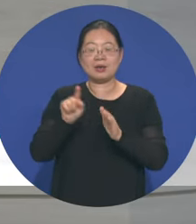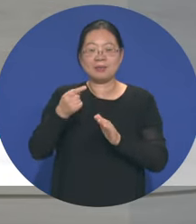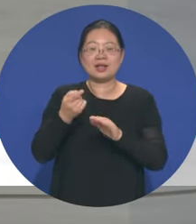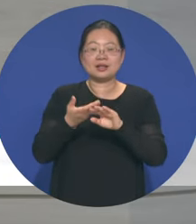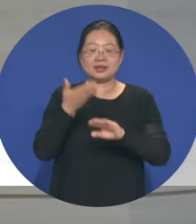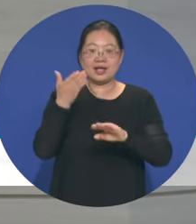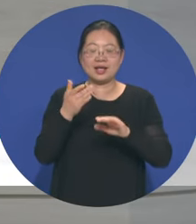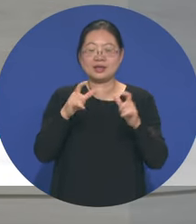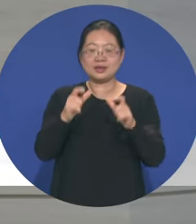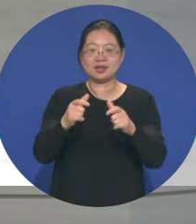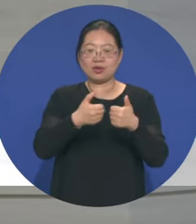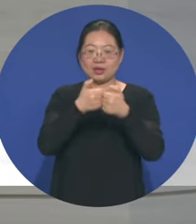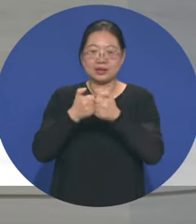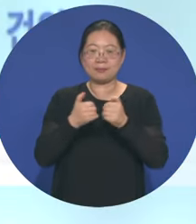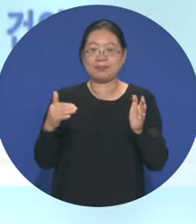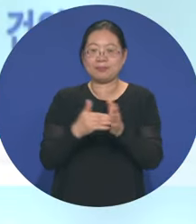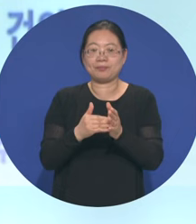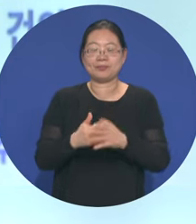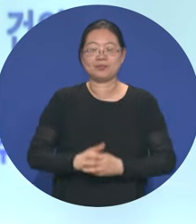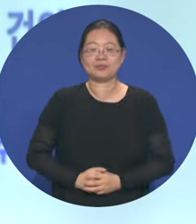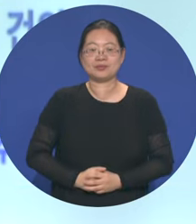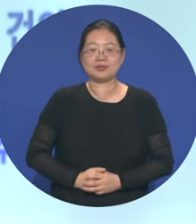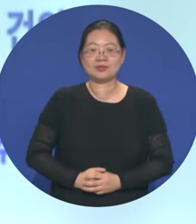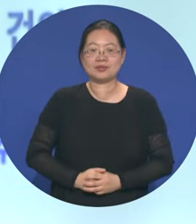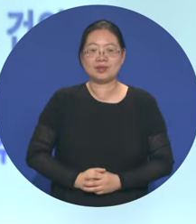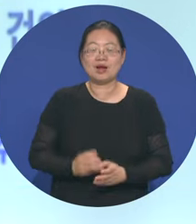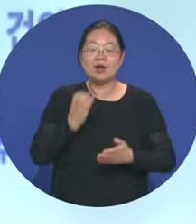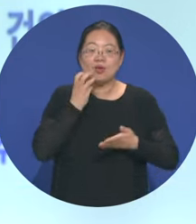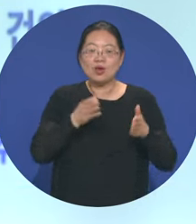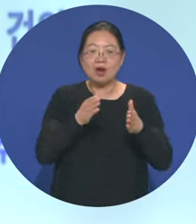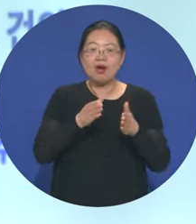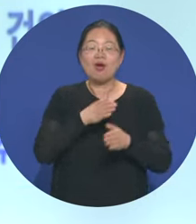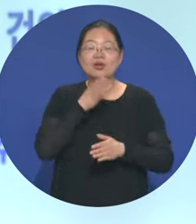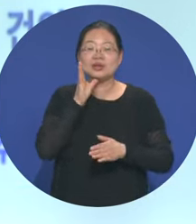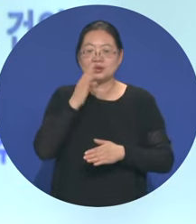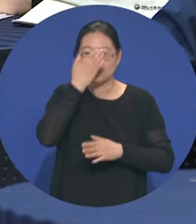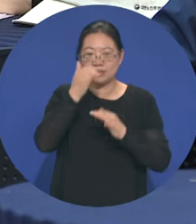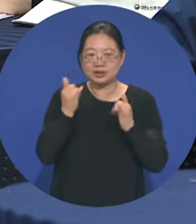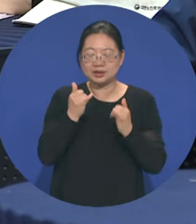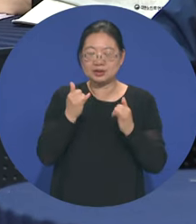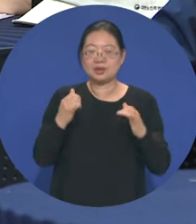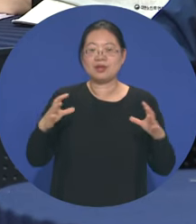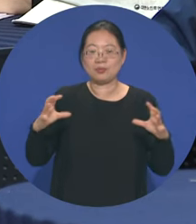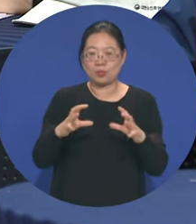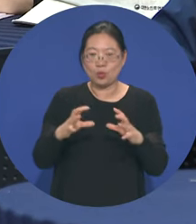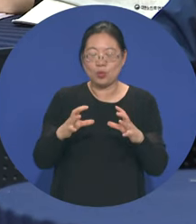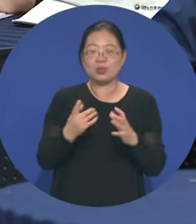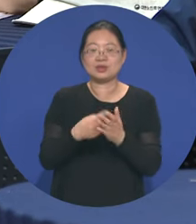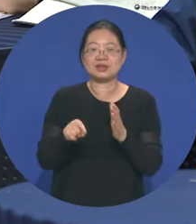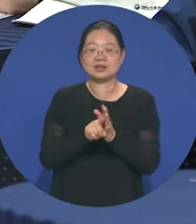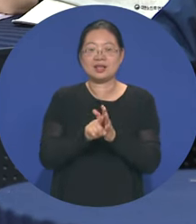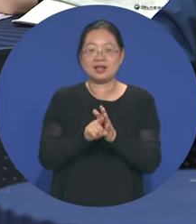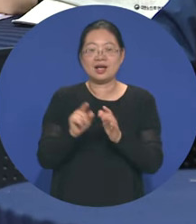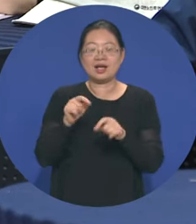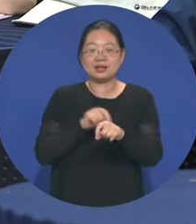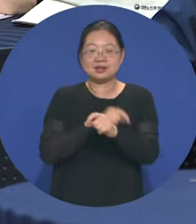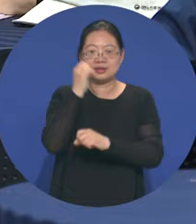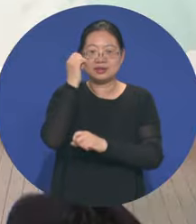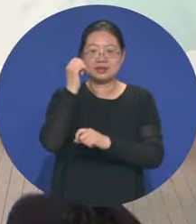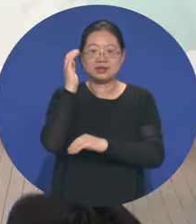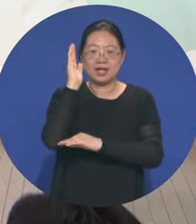이상 지역 간담회를 열었습니다. 또 도내 어르신과 청년들의 관심을 모으기 위해 특강 설명회를